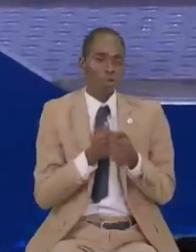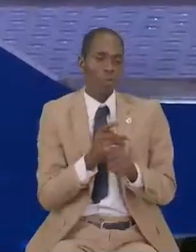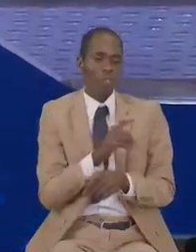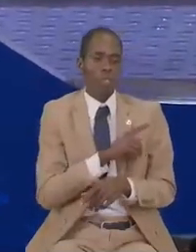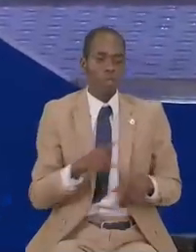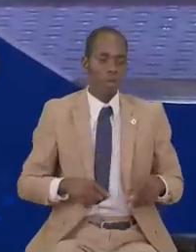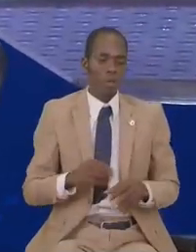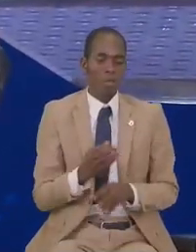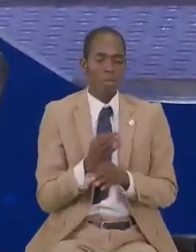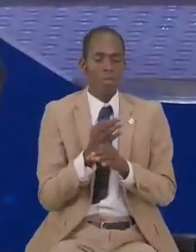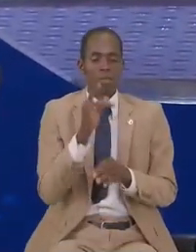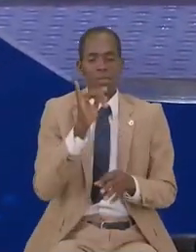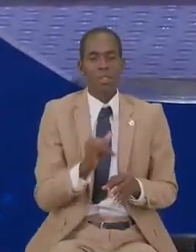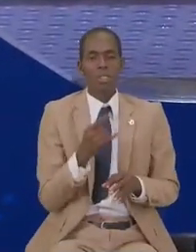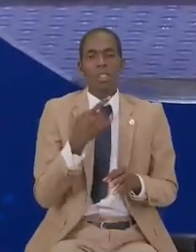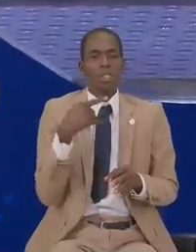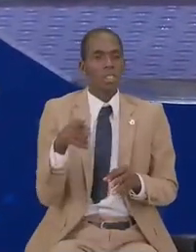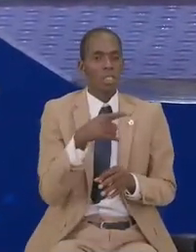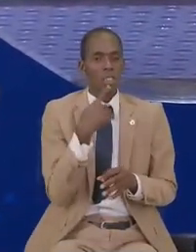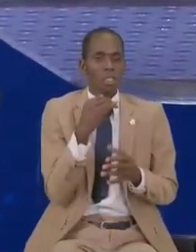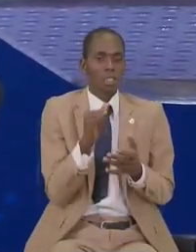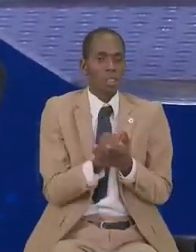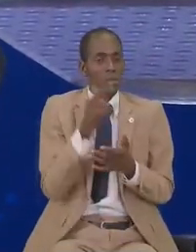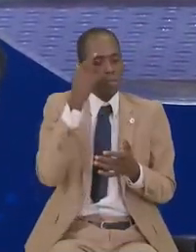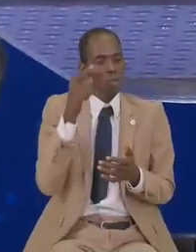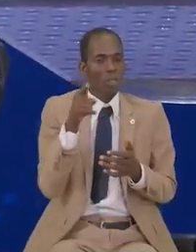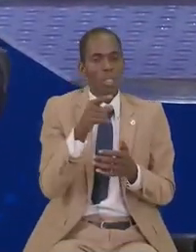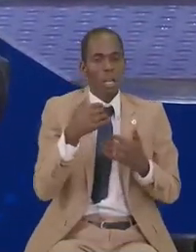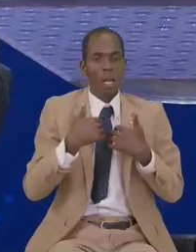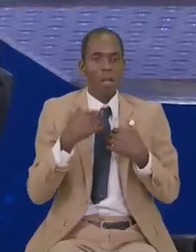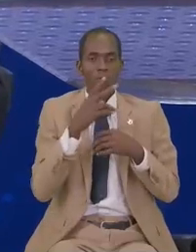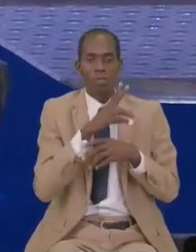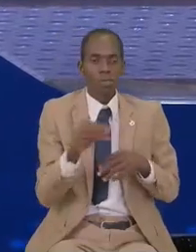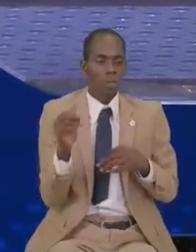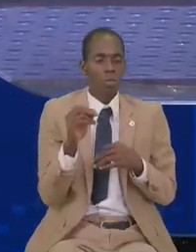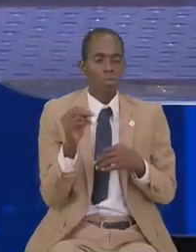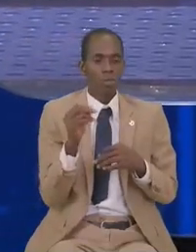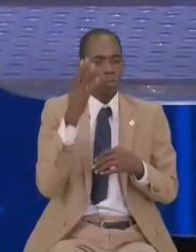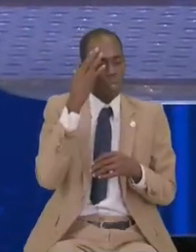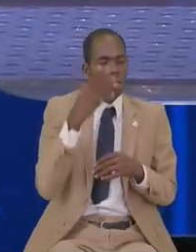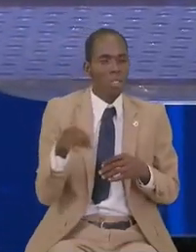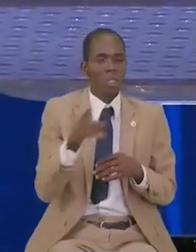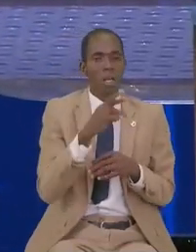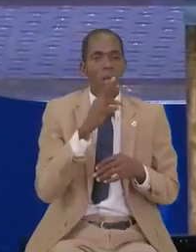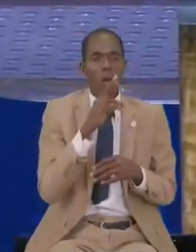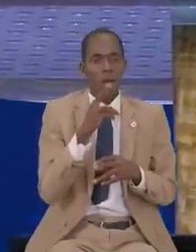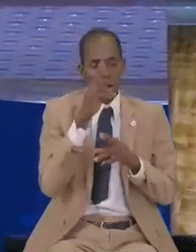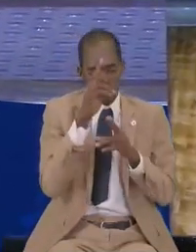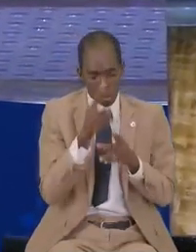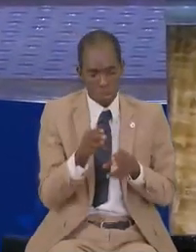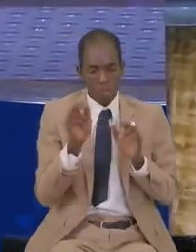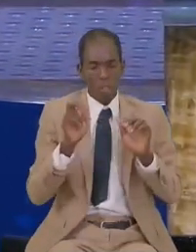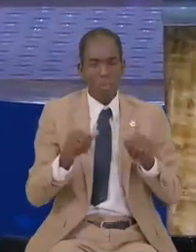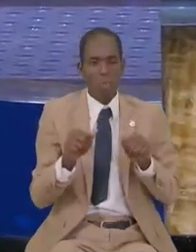ils n'ont pas cela. Je sais pourquoi ces gens n'ont pas la connaissance. Et sa noblesse mourra de faim.